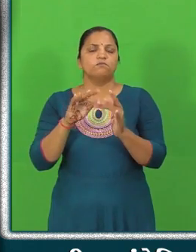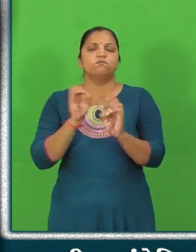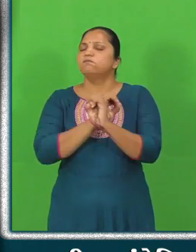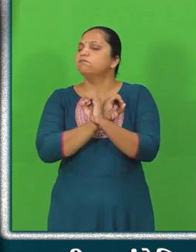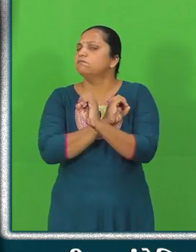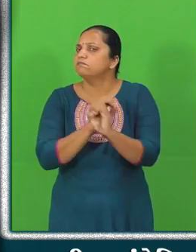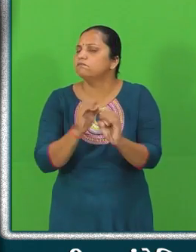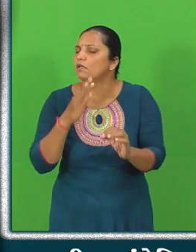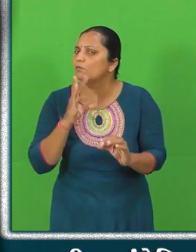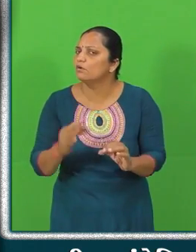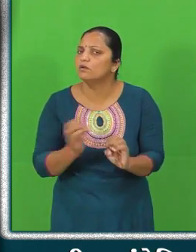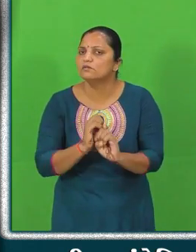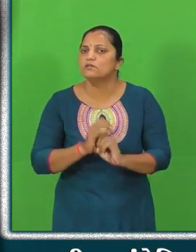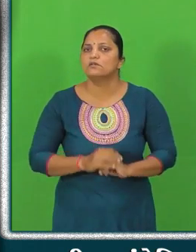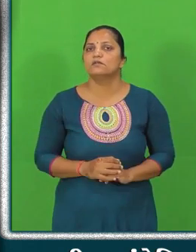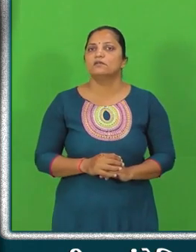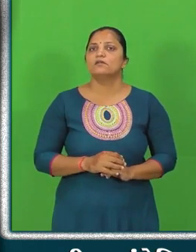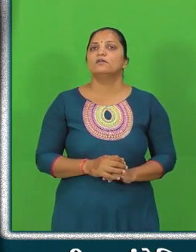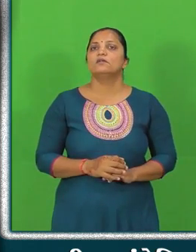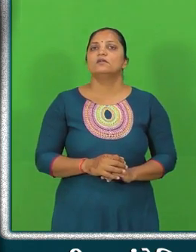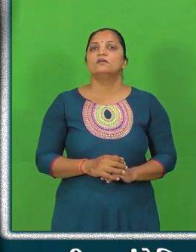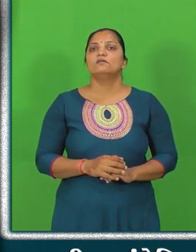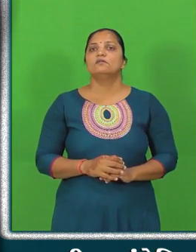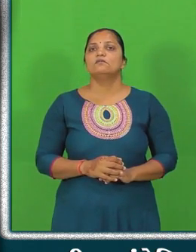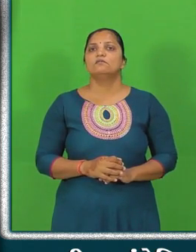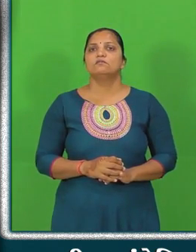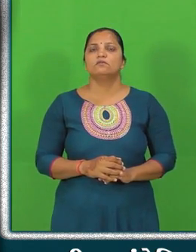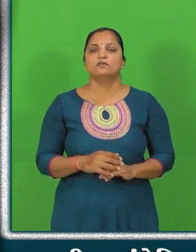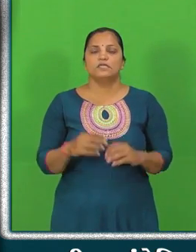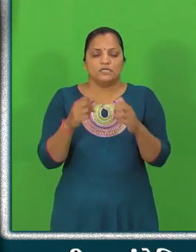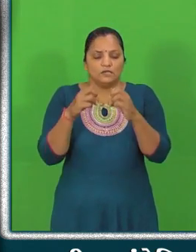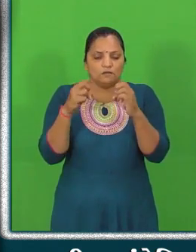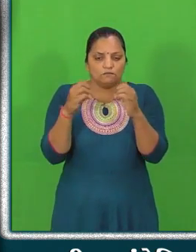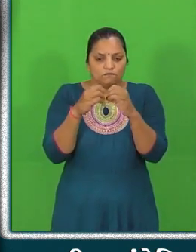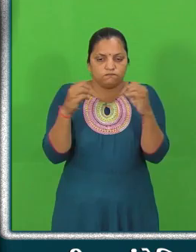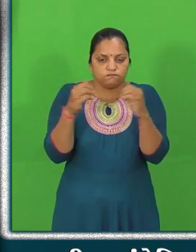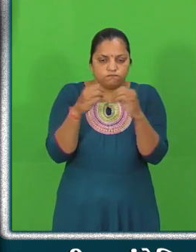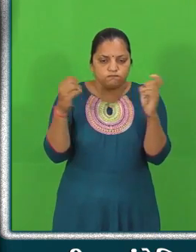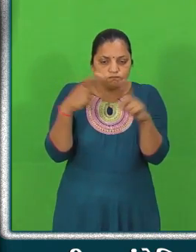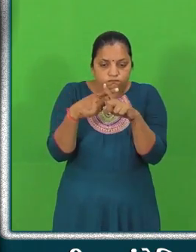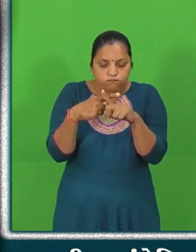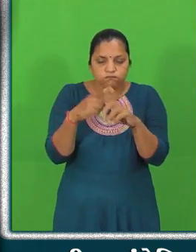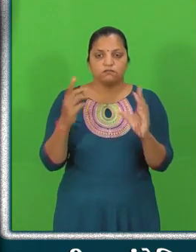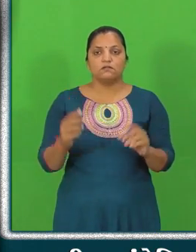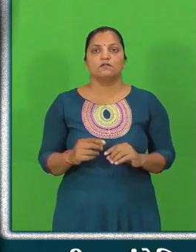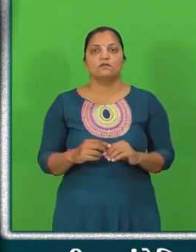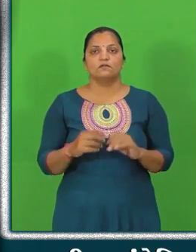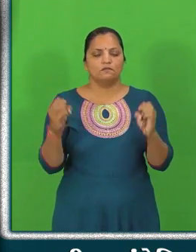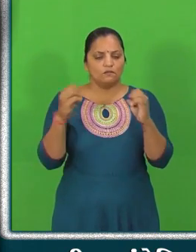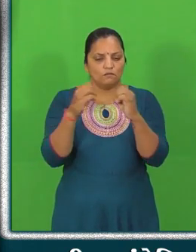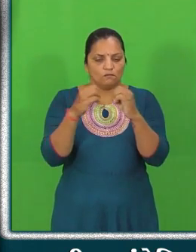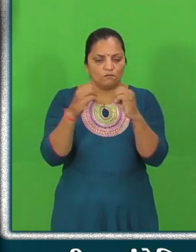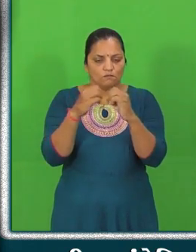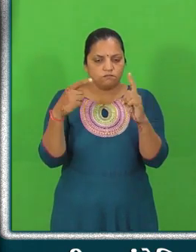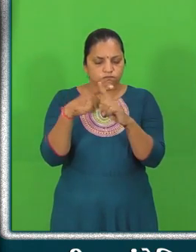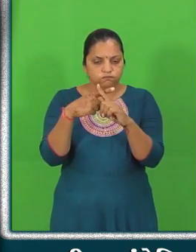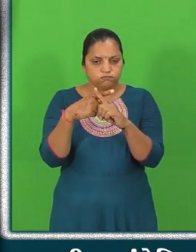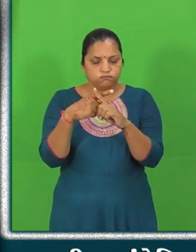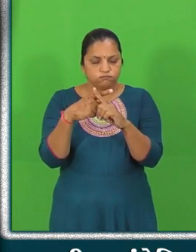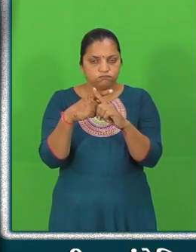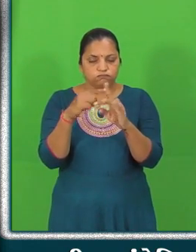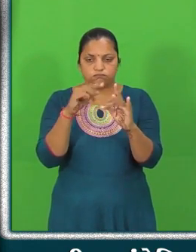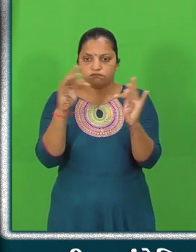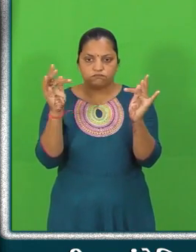નથી, જોયું ને? એ બિનયાંત્રિક તરંગ છે, વિદ્યુત ચુંબકીય વિકિરણો છે, એને પ્રસરણ માટે